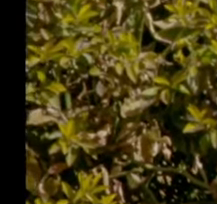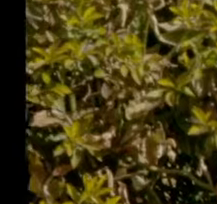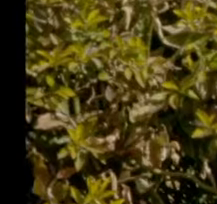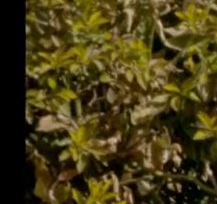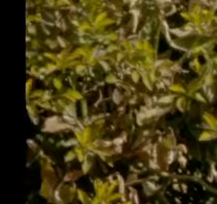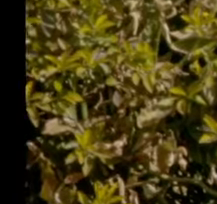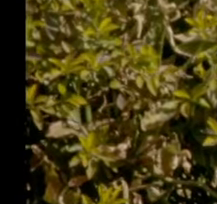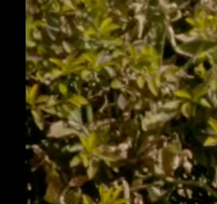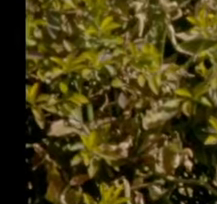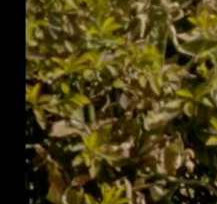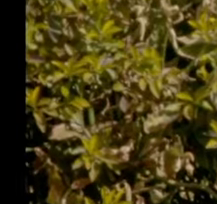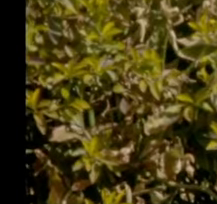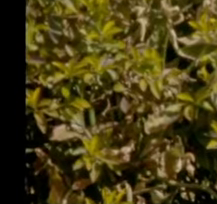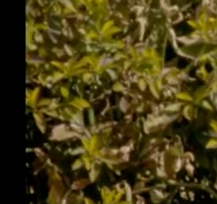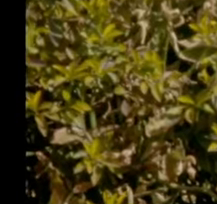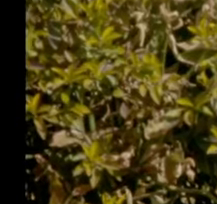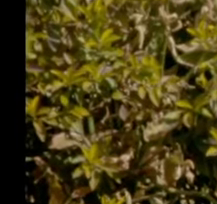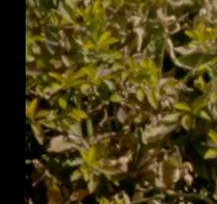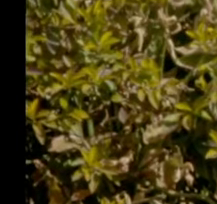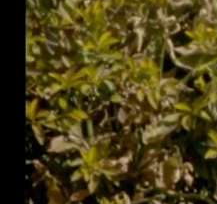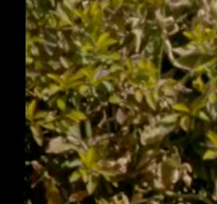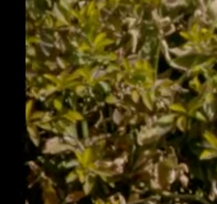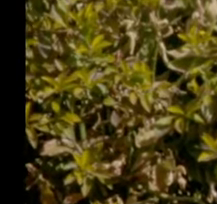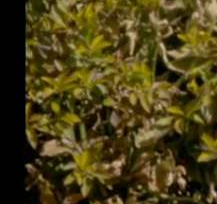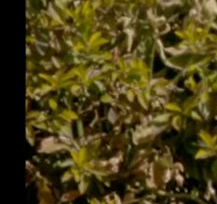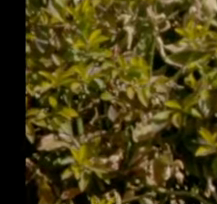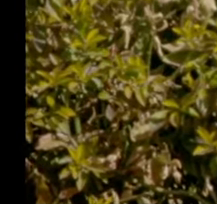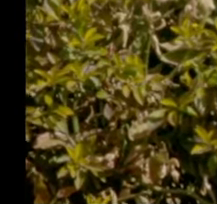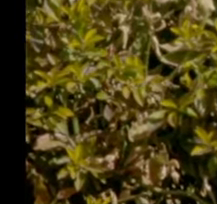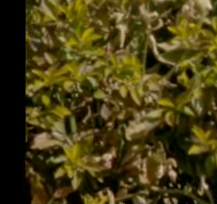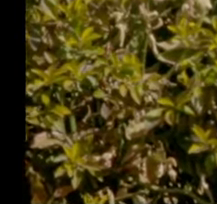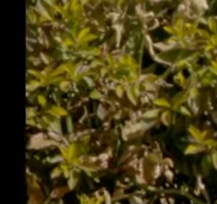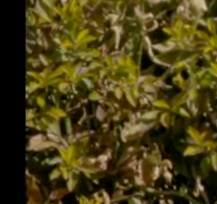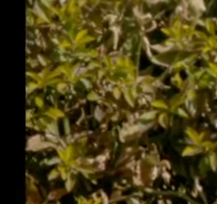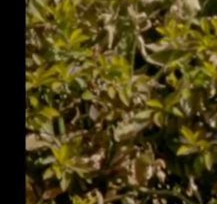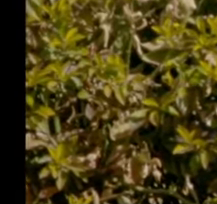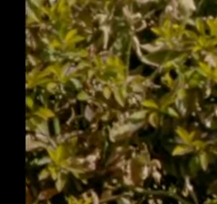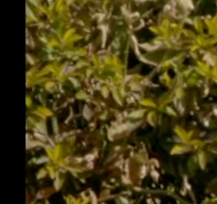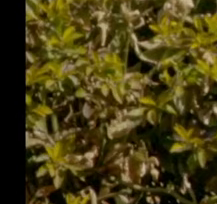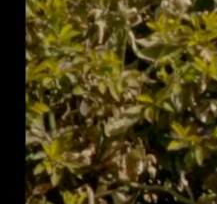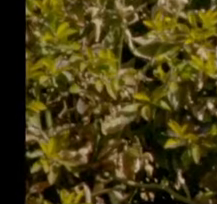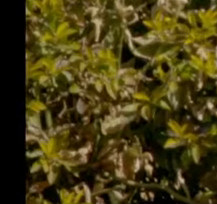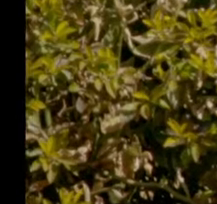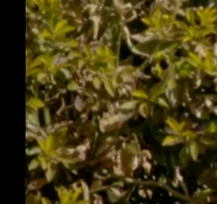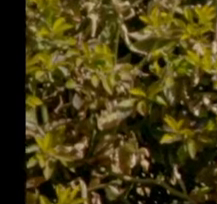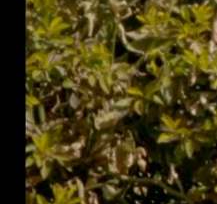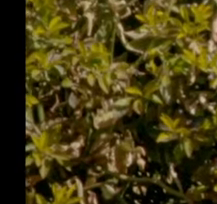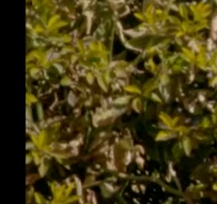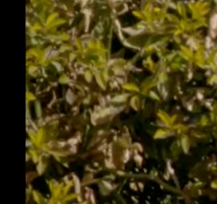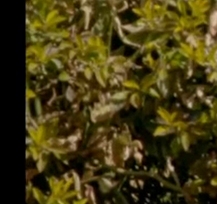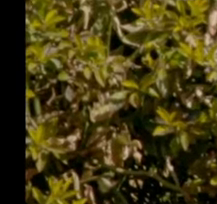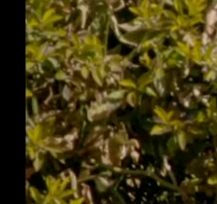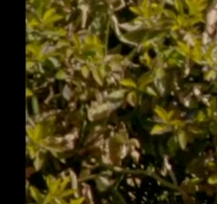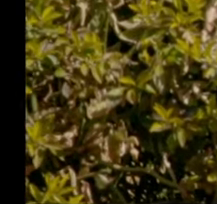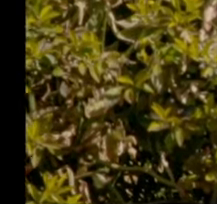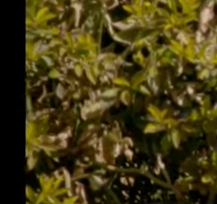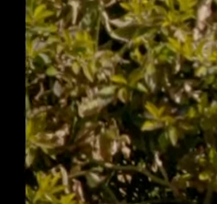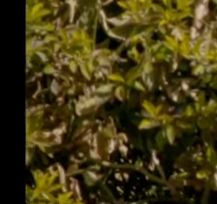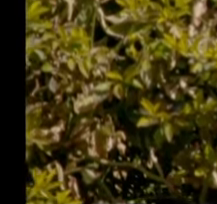उसी के सहारे हम एकदम डर भय पूरा एकदम खत्म हो जाता है।